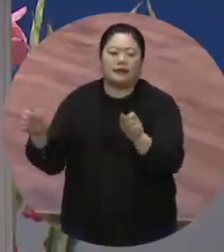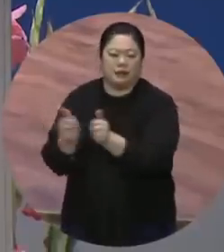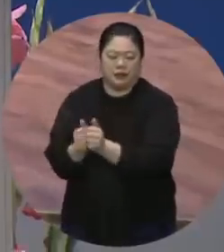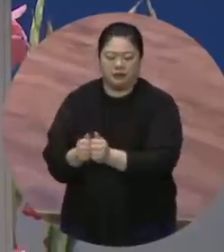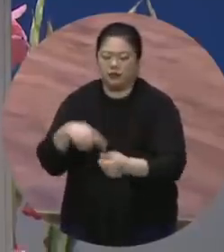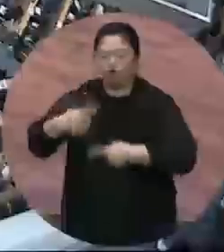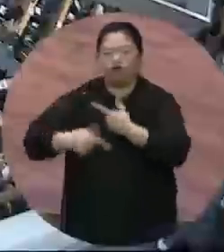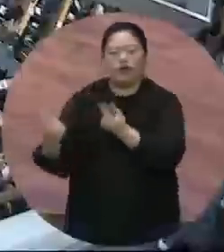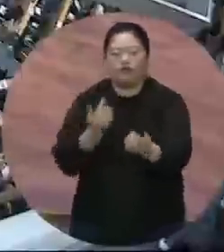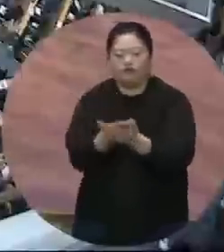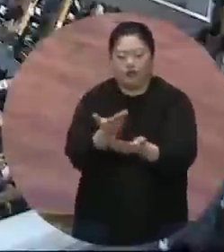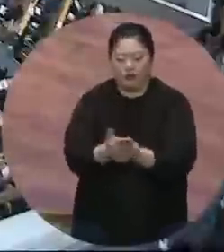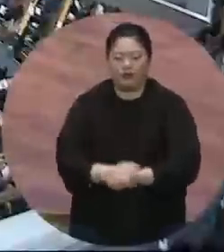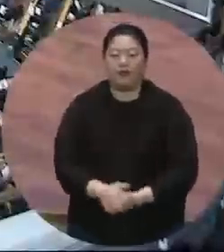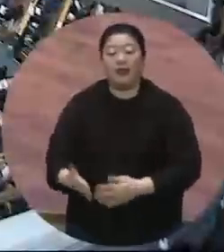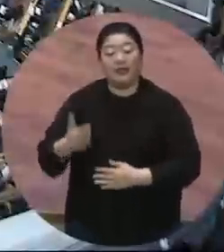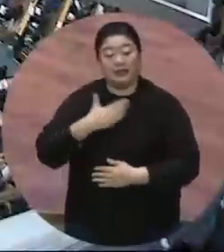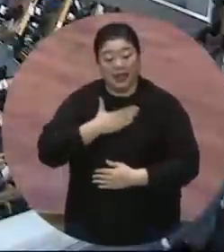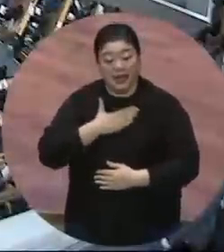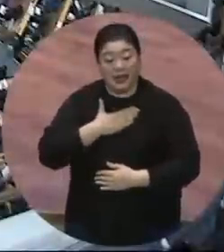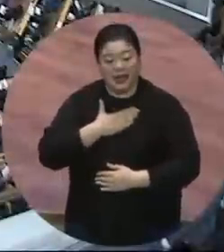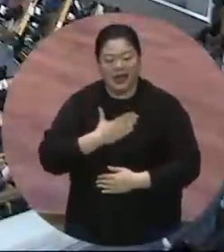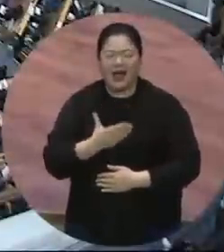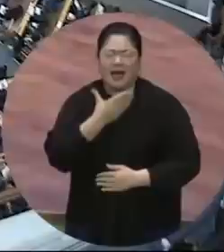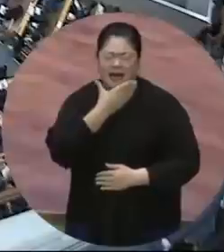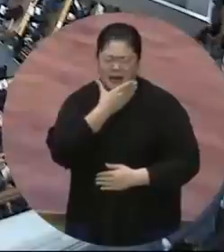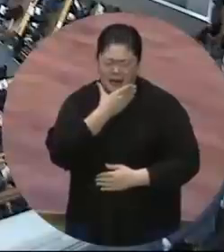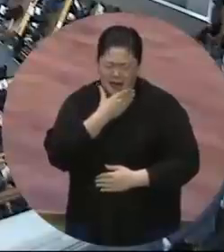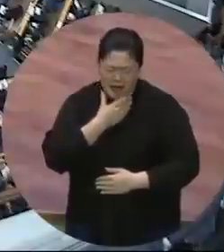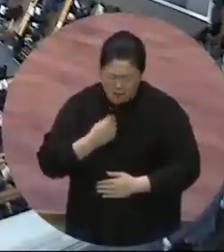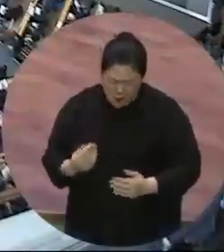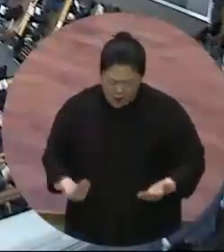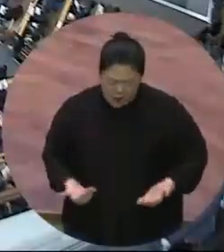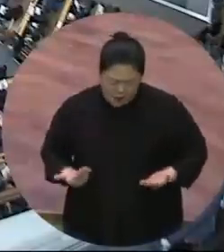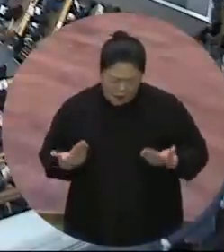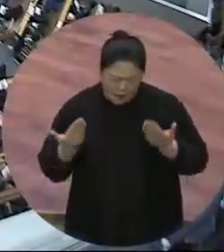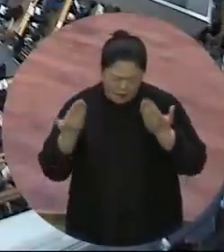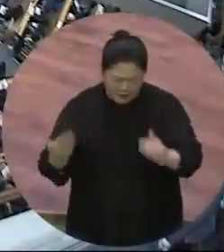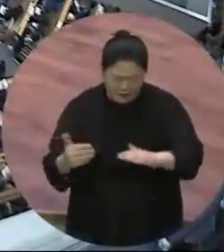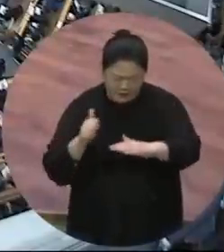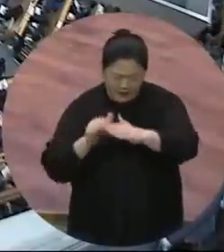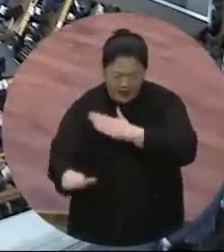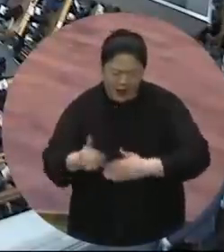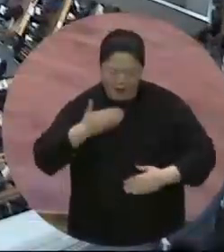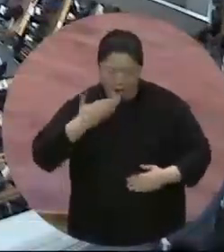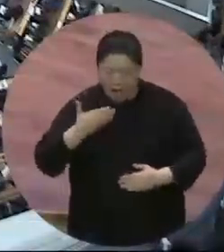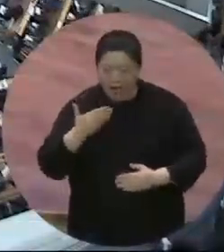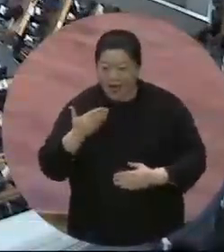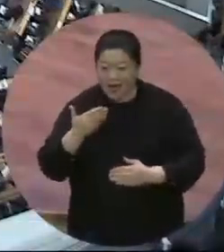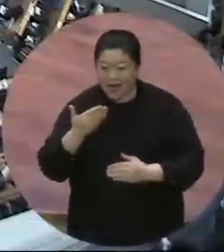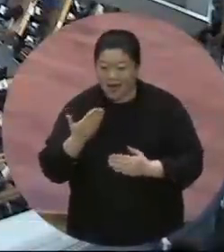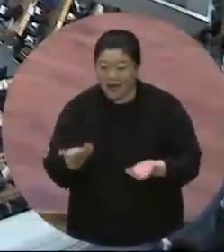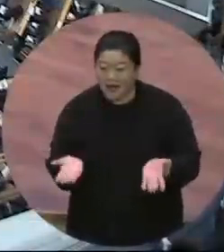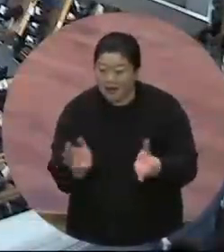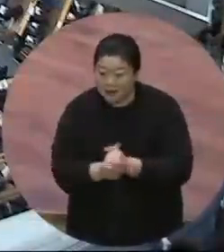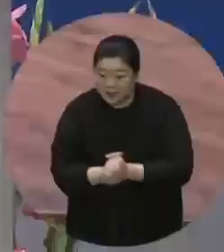나는 행복한 헌신의 아이콘이다.